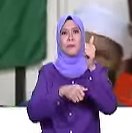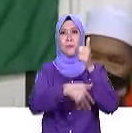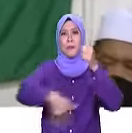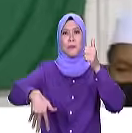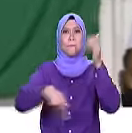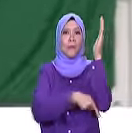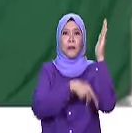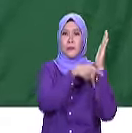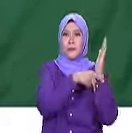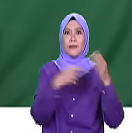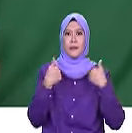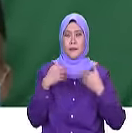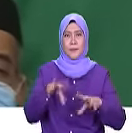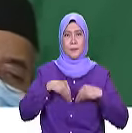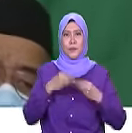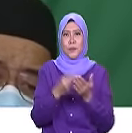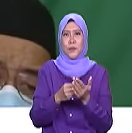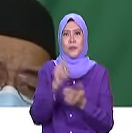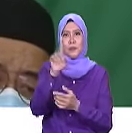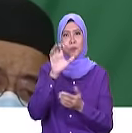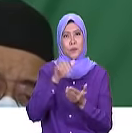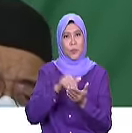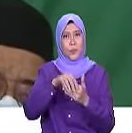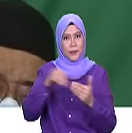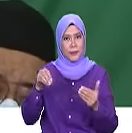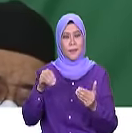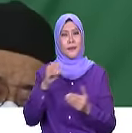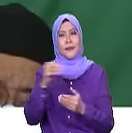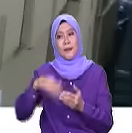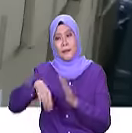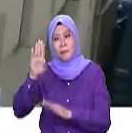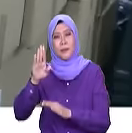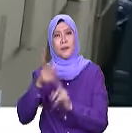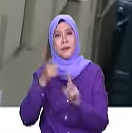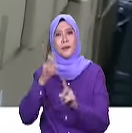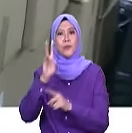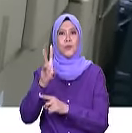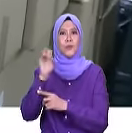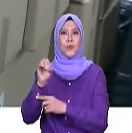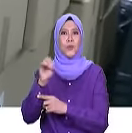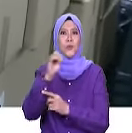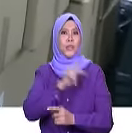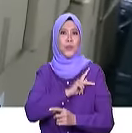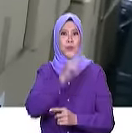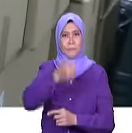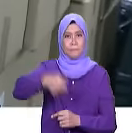Tumpat masing-masing menerima peruntukan RM100,000 manakala selebihnya kepada 70 penghulu di daerah